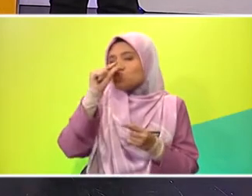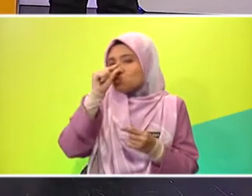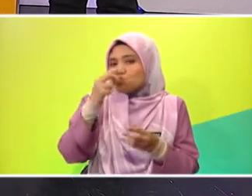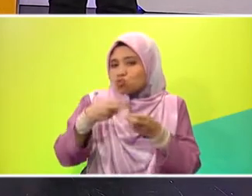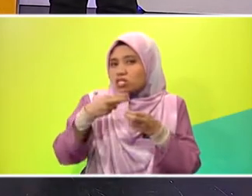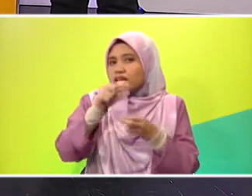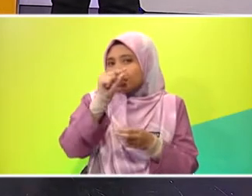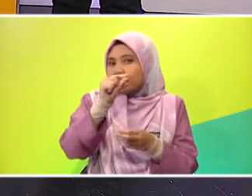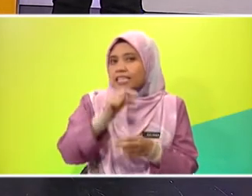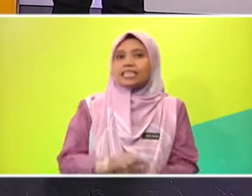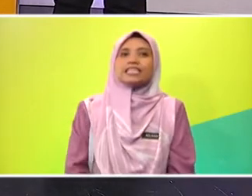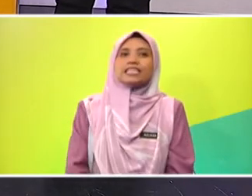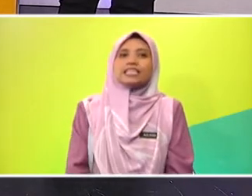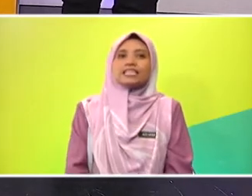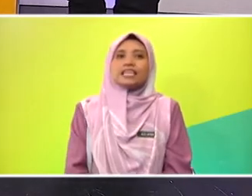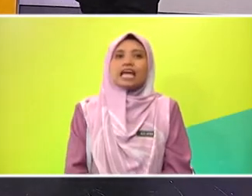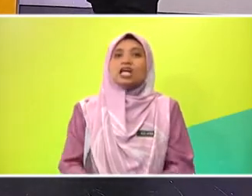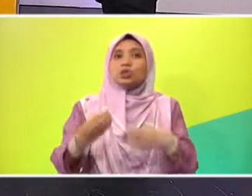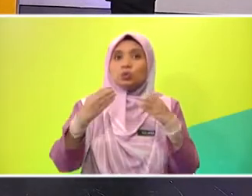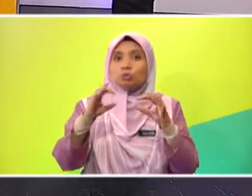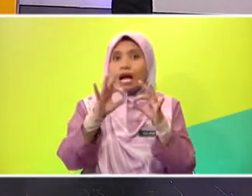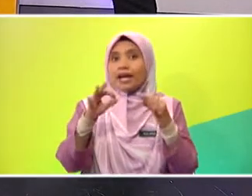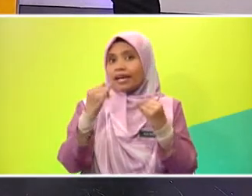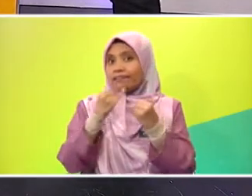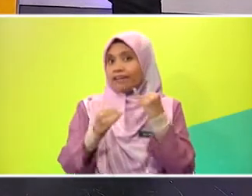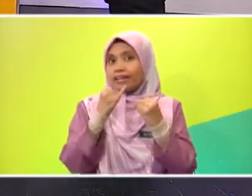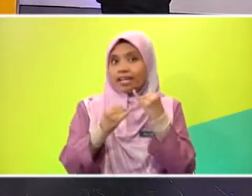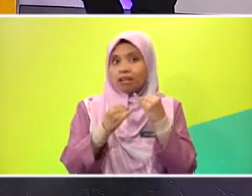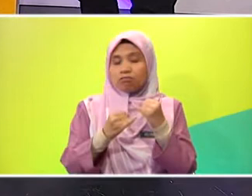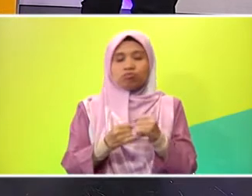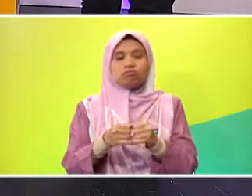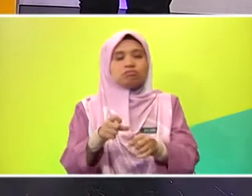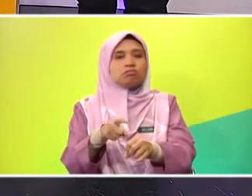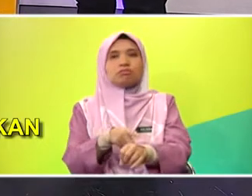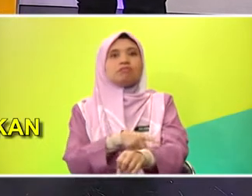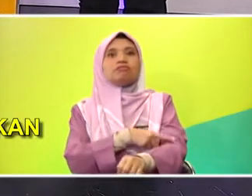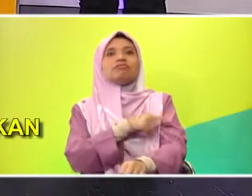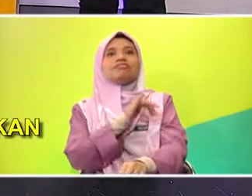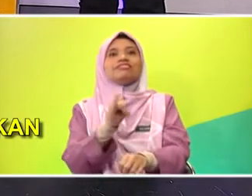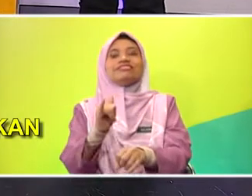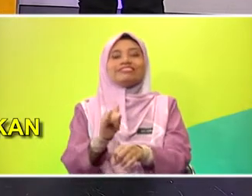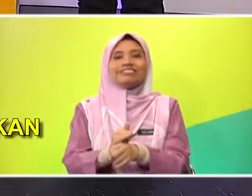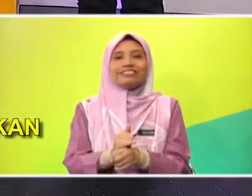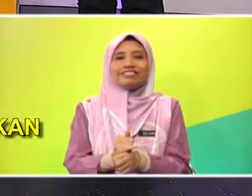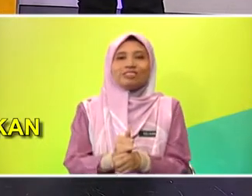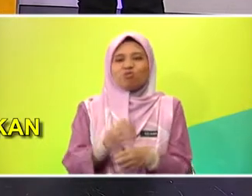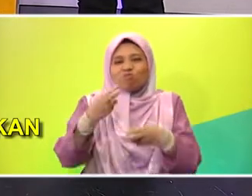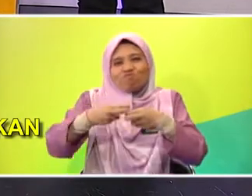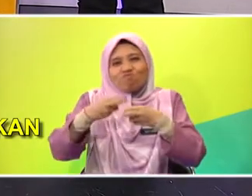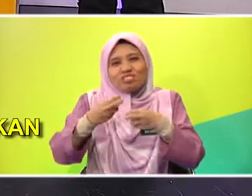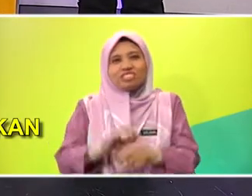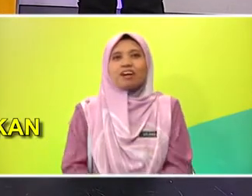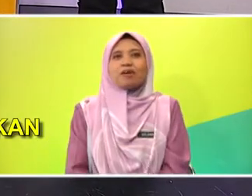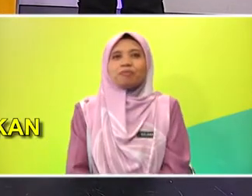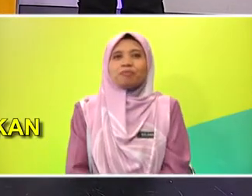Karina kita coba kayaknya terakhir panjang betul Ayah ini benar-benar mencapai disitu hingga